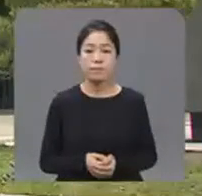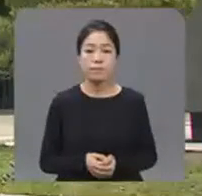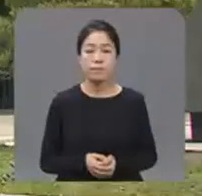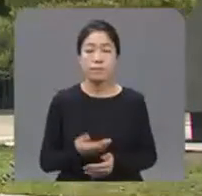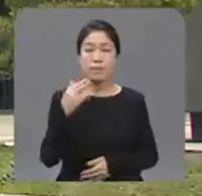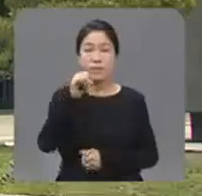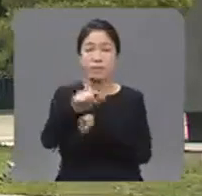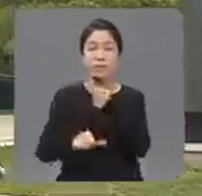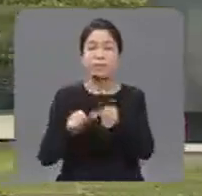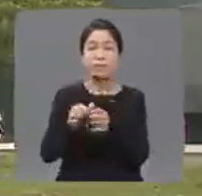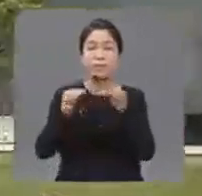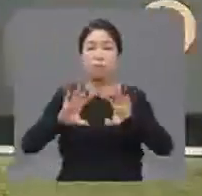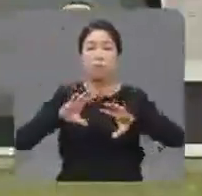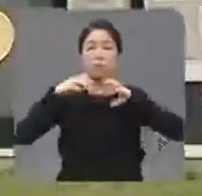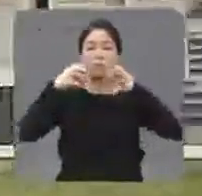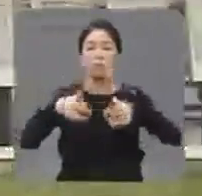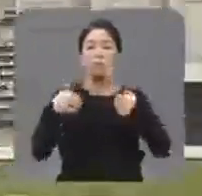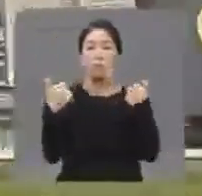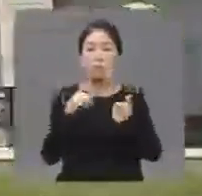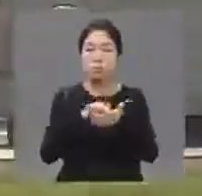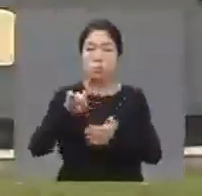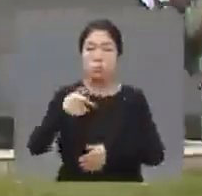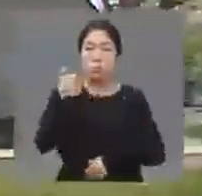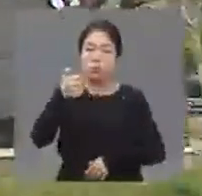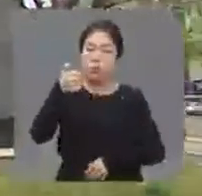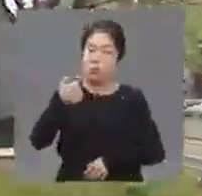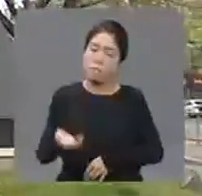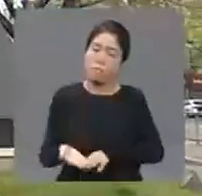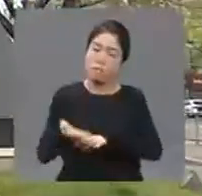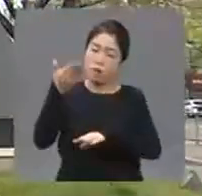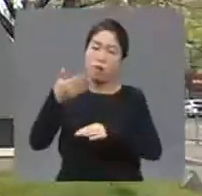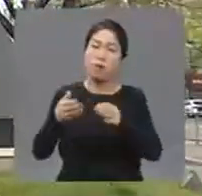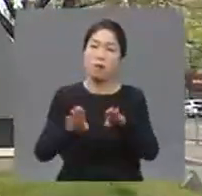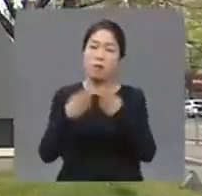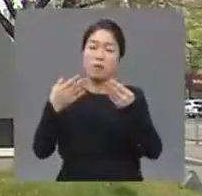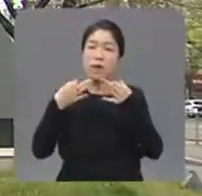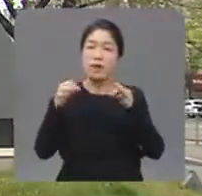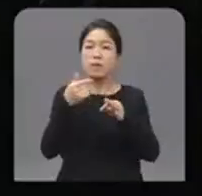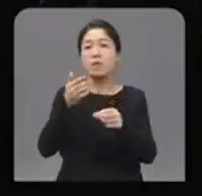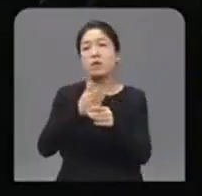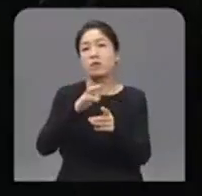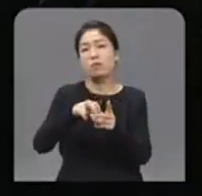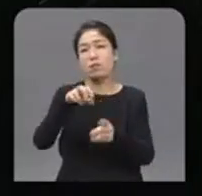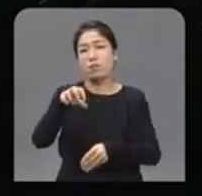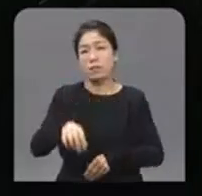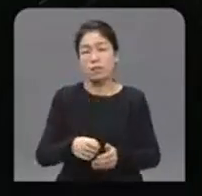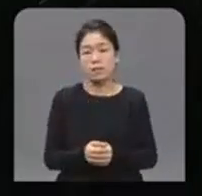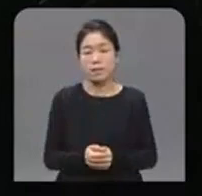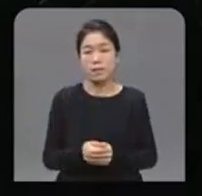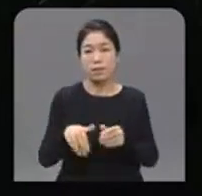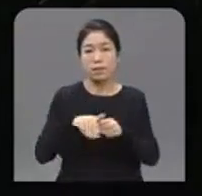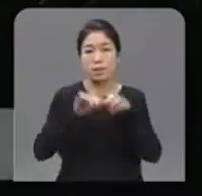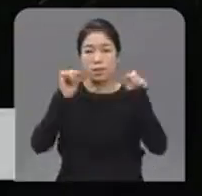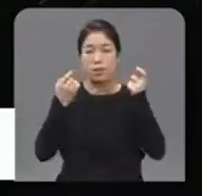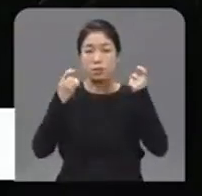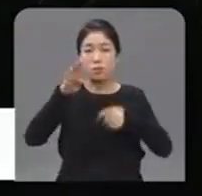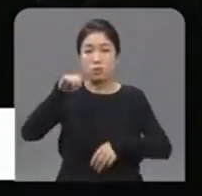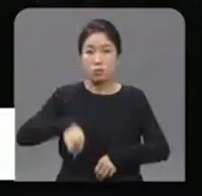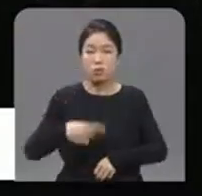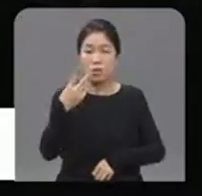지난 5년 동안 국제회의가 150차례 넘게 열린 김대중 컨벤션센터.